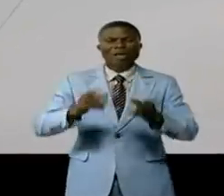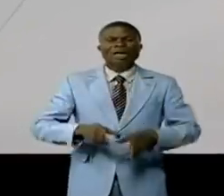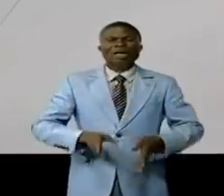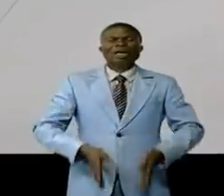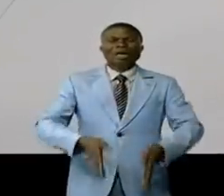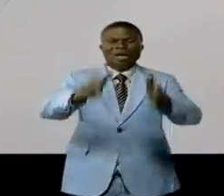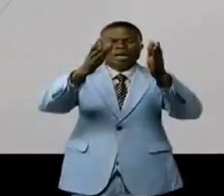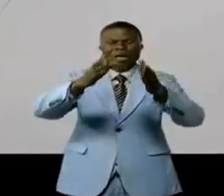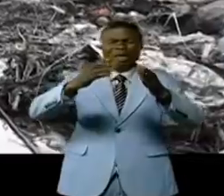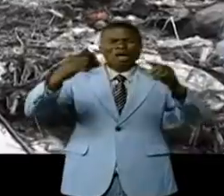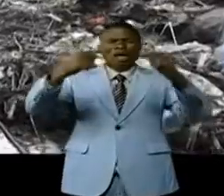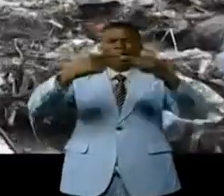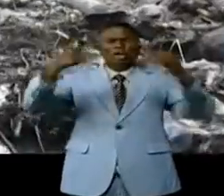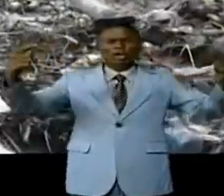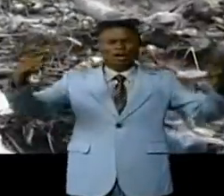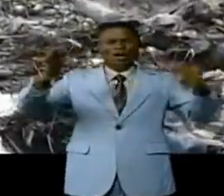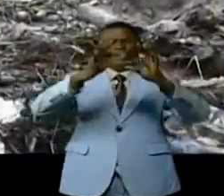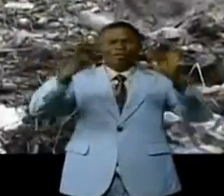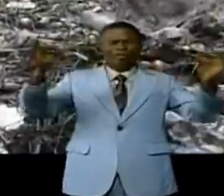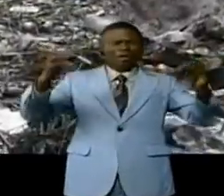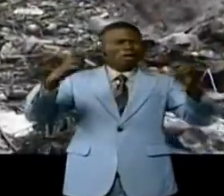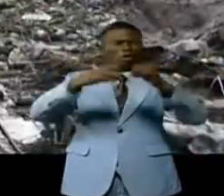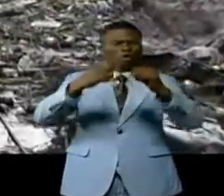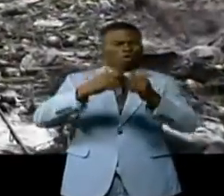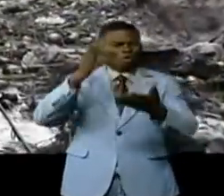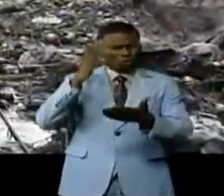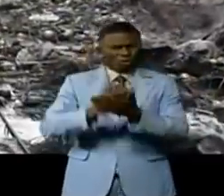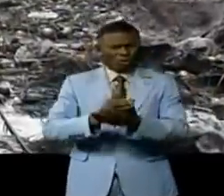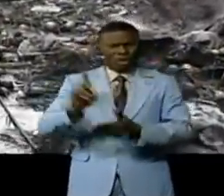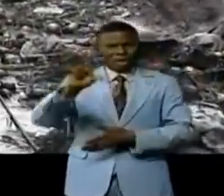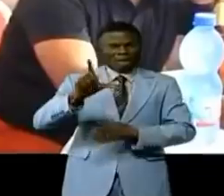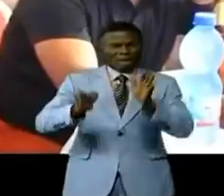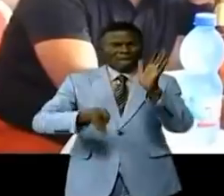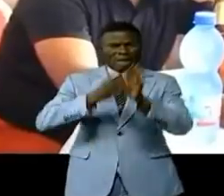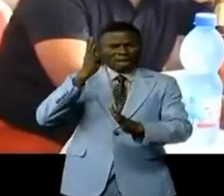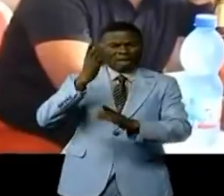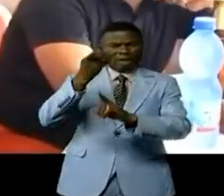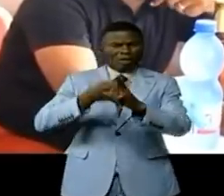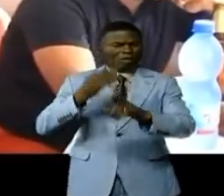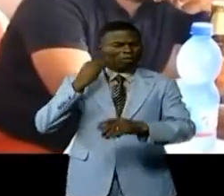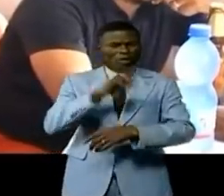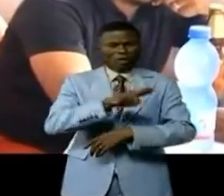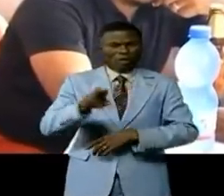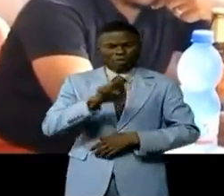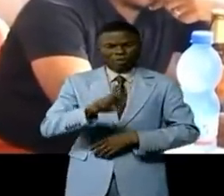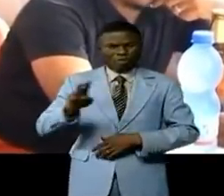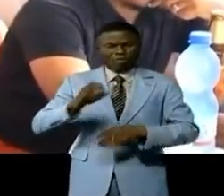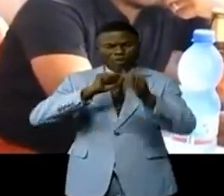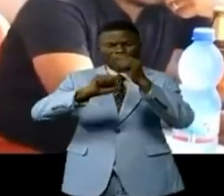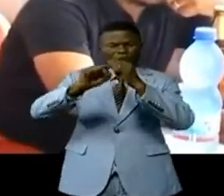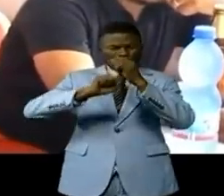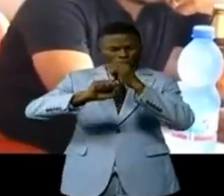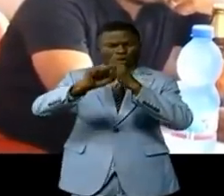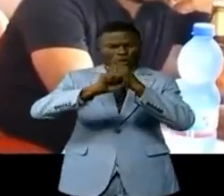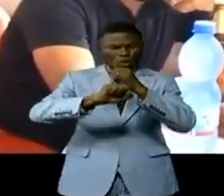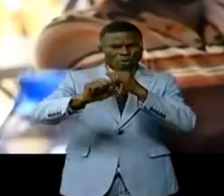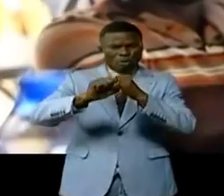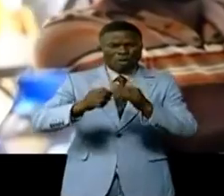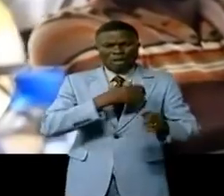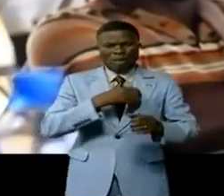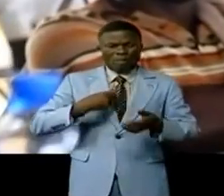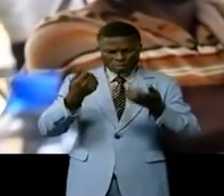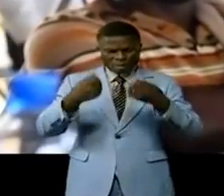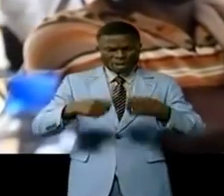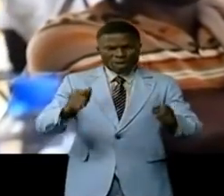SNEL. Voilà qui explique le lancement officiel lundi 14 mars 2022 de la campagne de sensibilisation des vendeurs